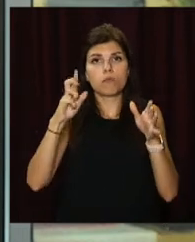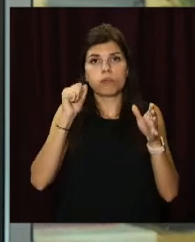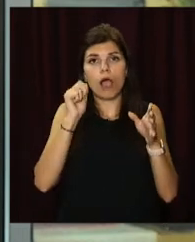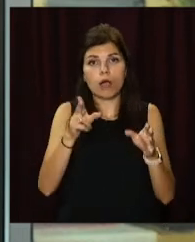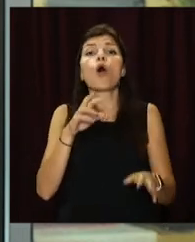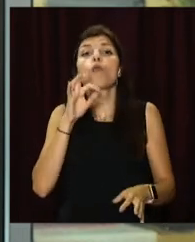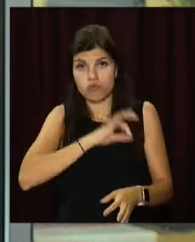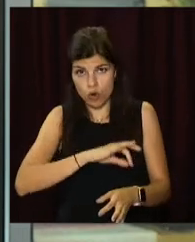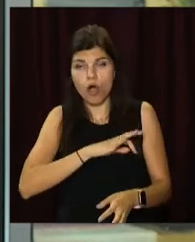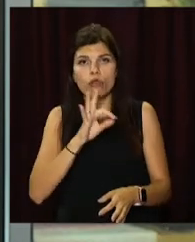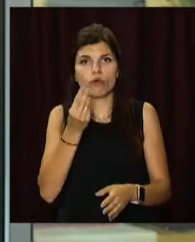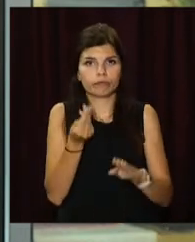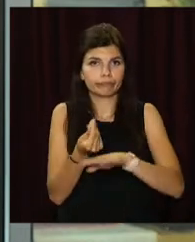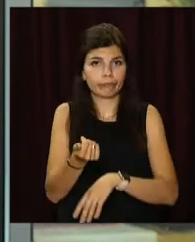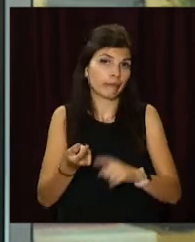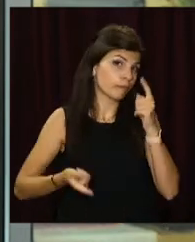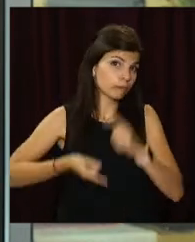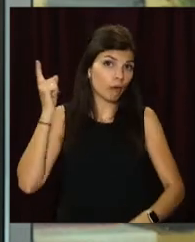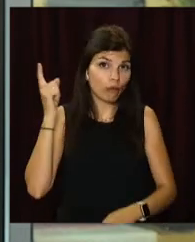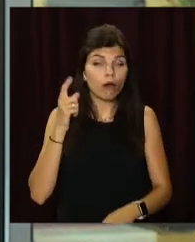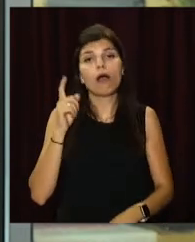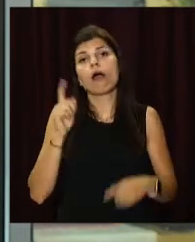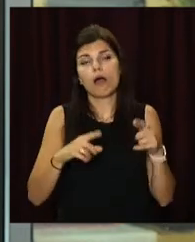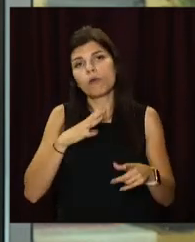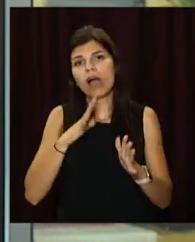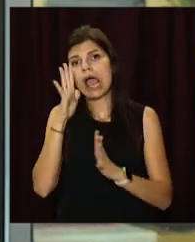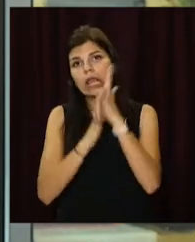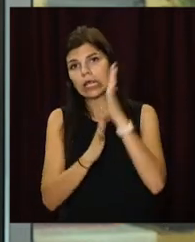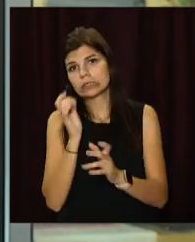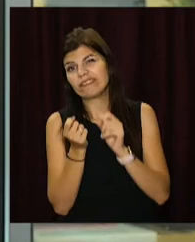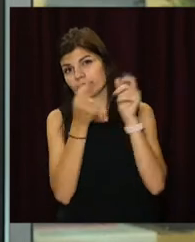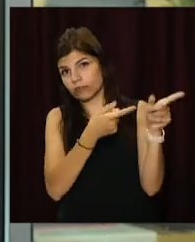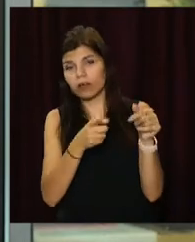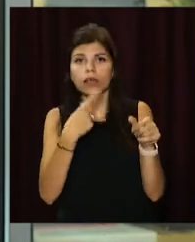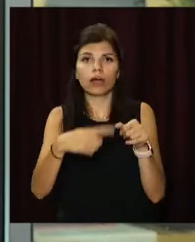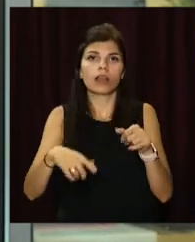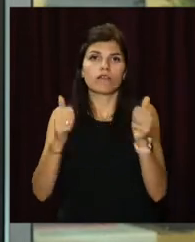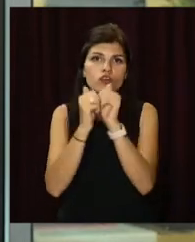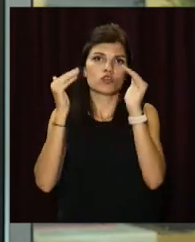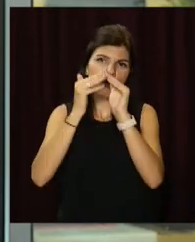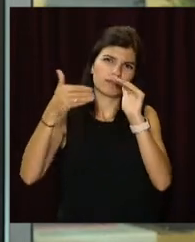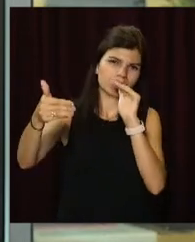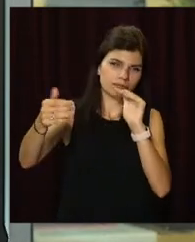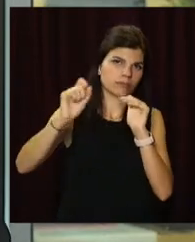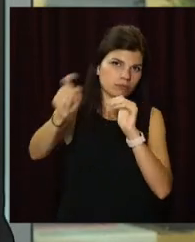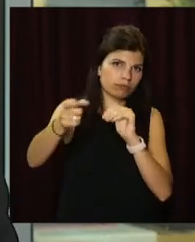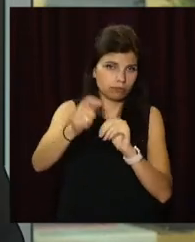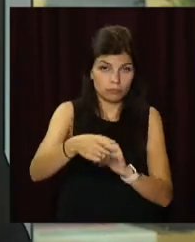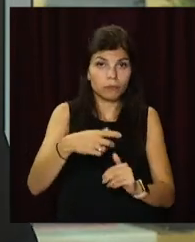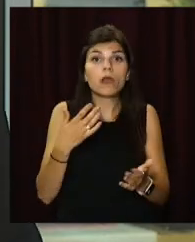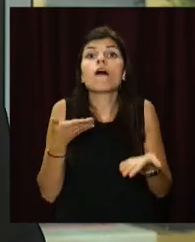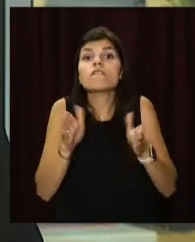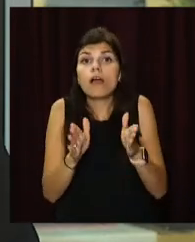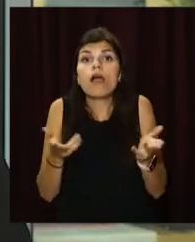за послугу не сплачують. А подекуди взагалі зносять сміття до лісу або залишають його на околицях. Чи є вихід, з'ясовувала знімальна